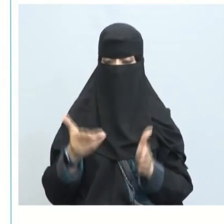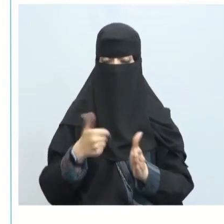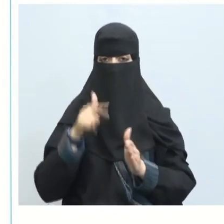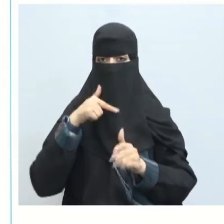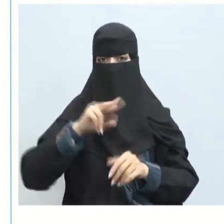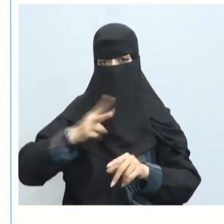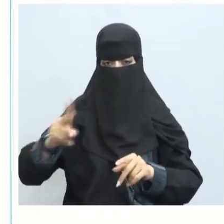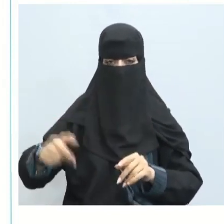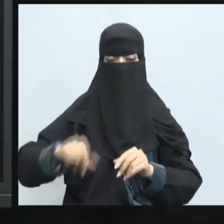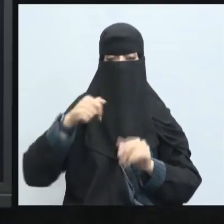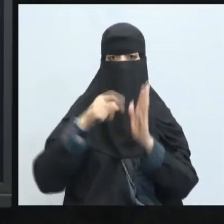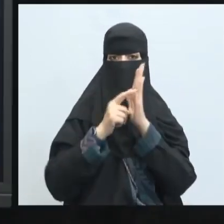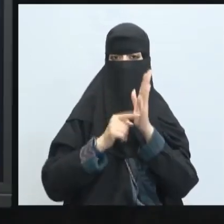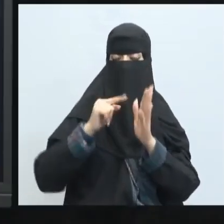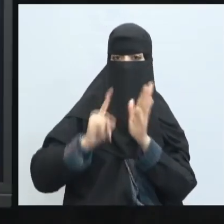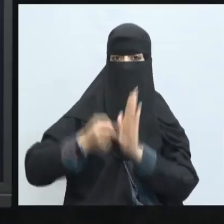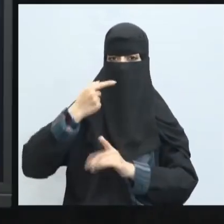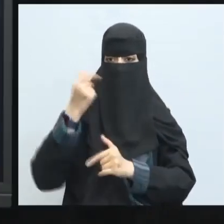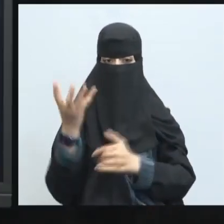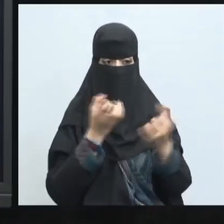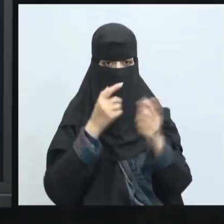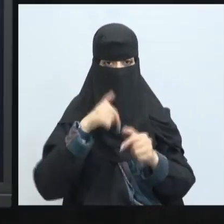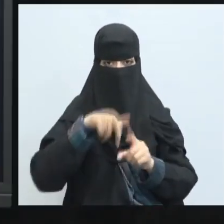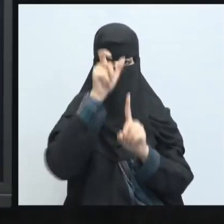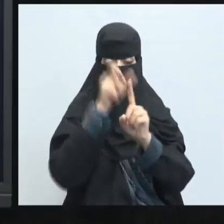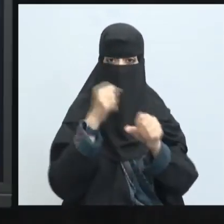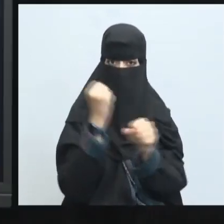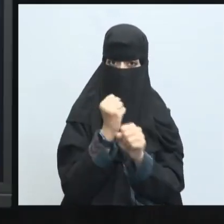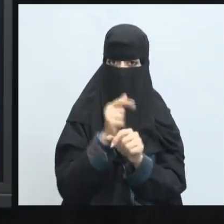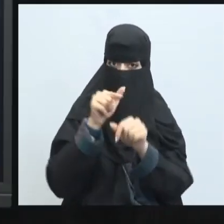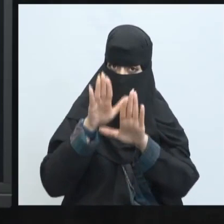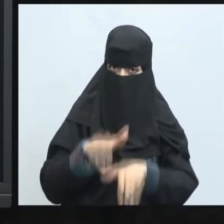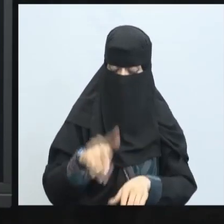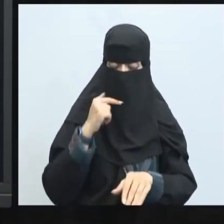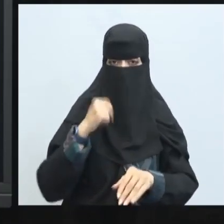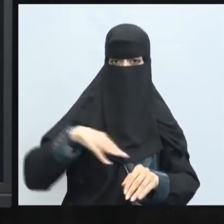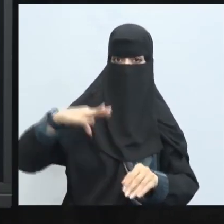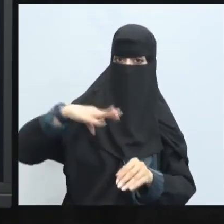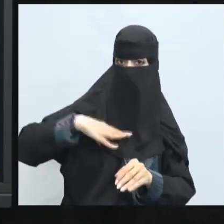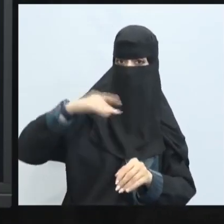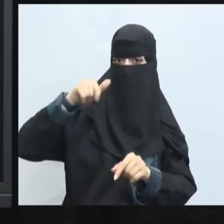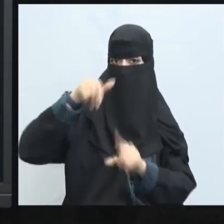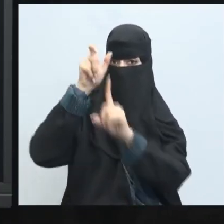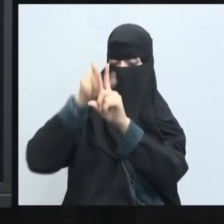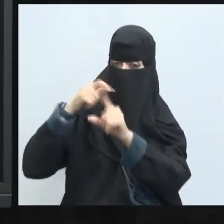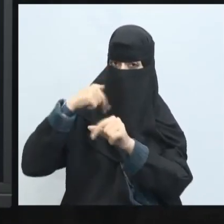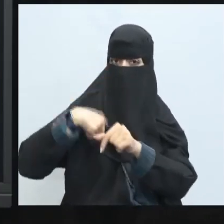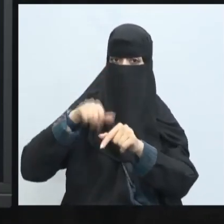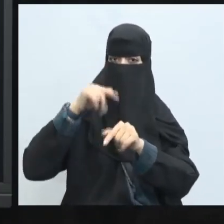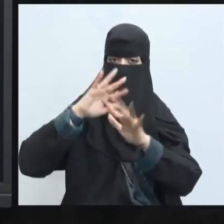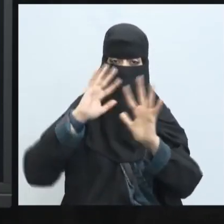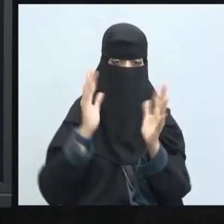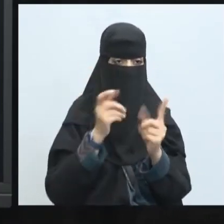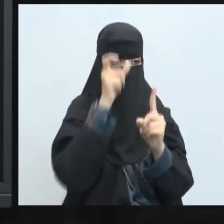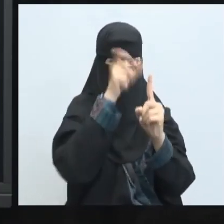عده عناصر اولا الموارد البشريه او البشر الذين يعملون السكرتير الزملاء الذين يعملون معه كل